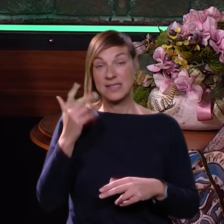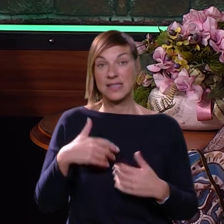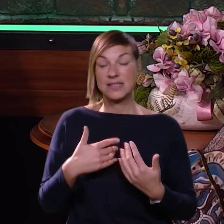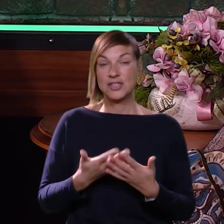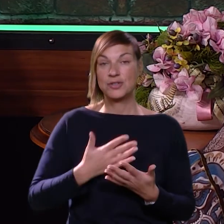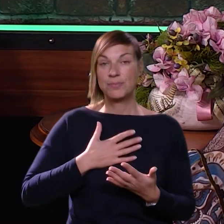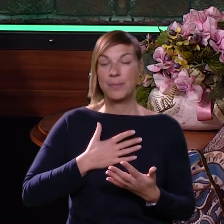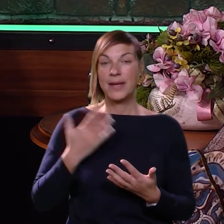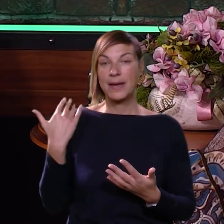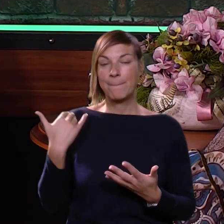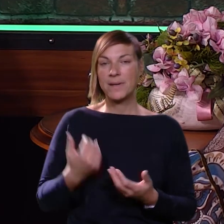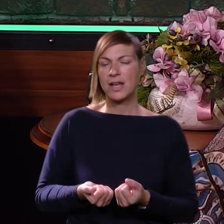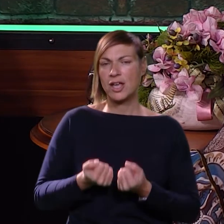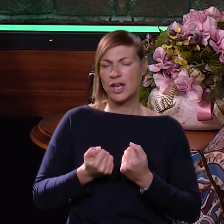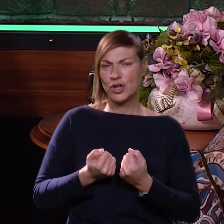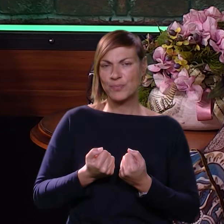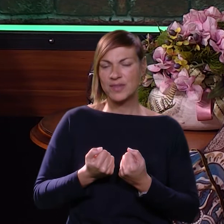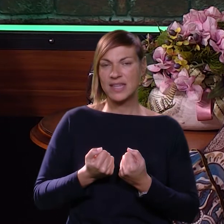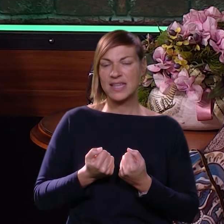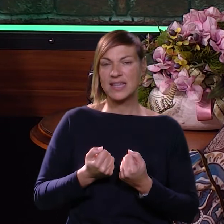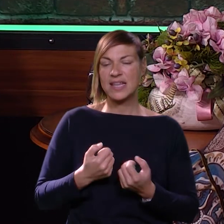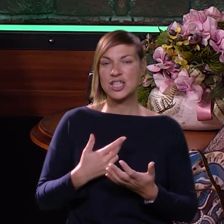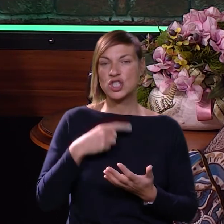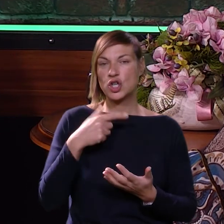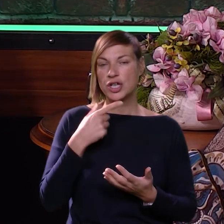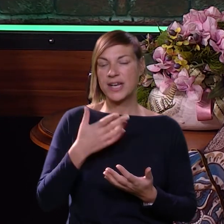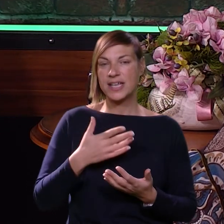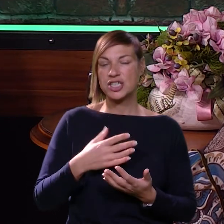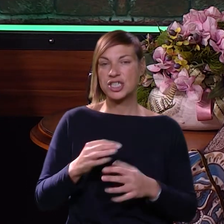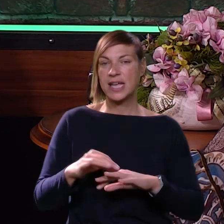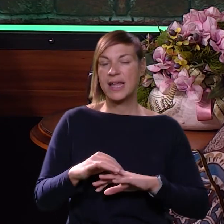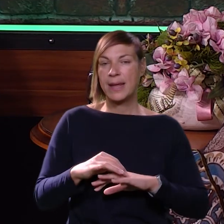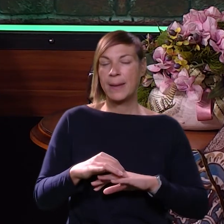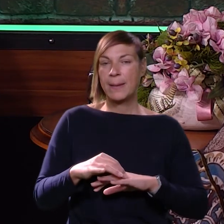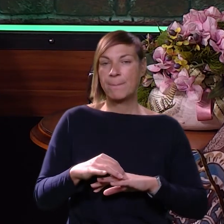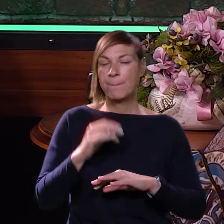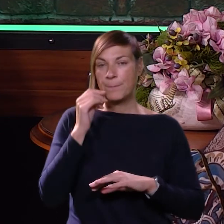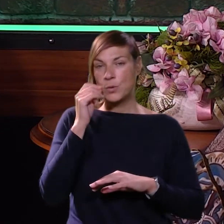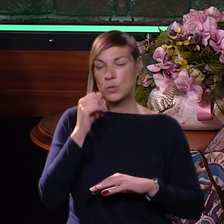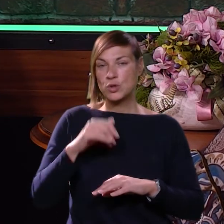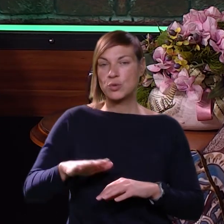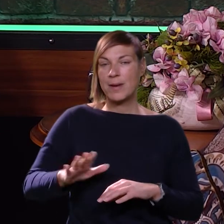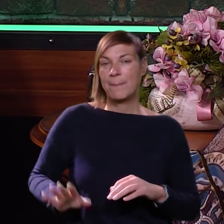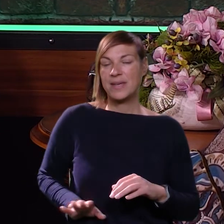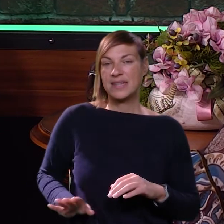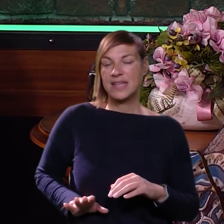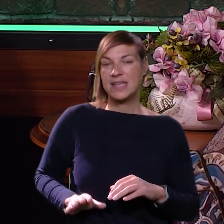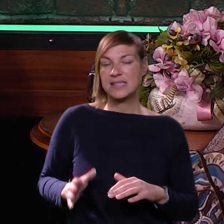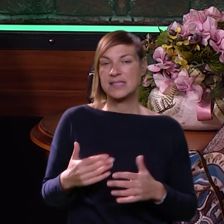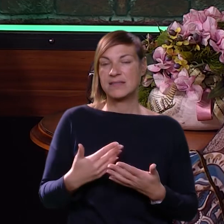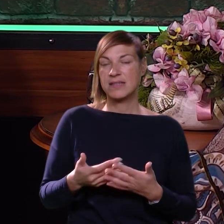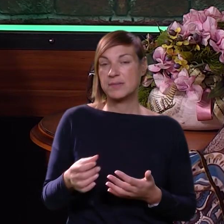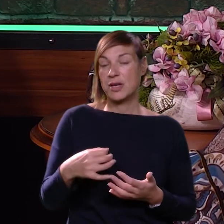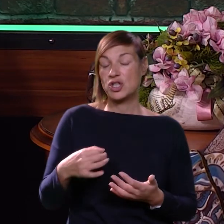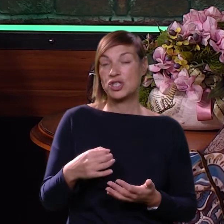saznaš što si, meni je bilo jako teško i uopće reći mužu, mami, djeci. Djeca